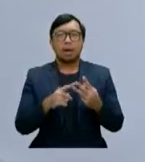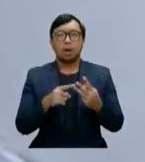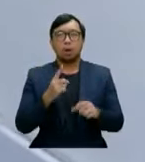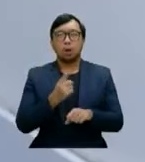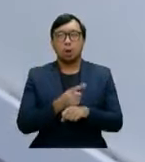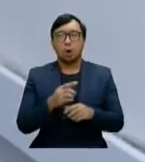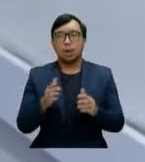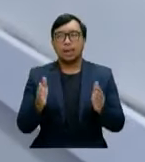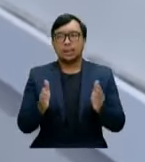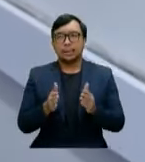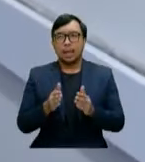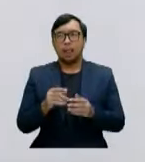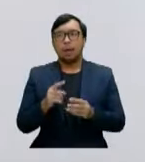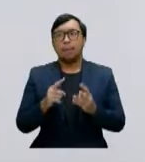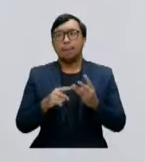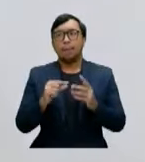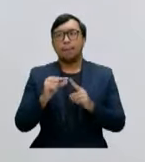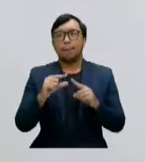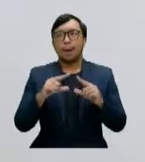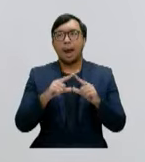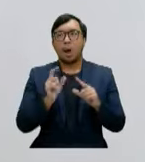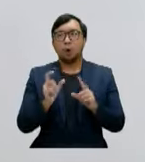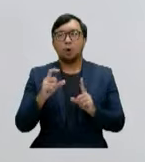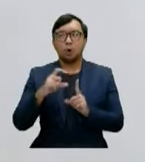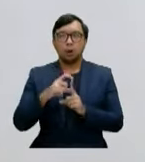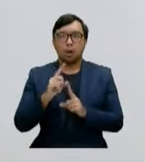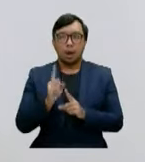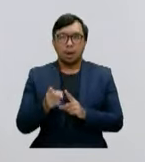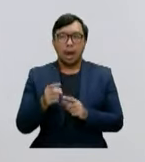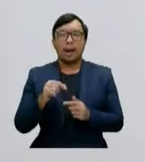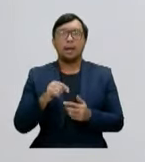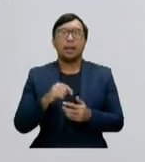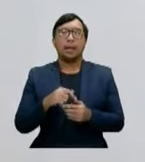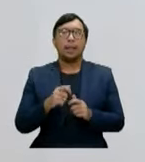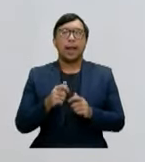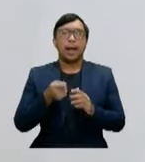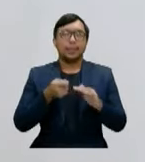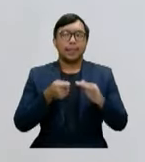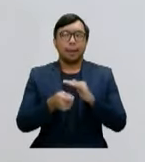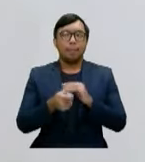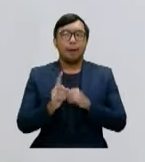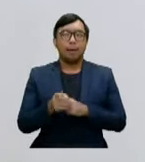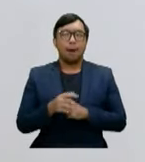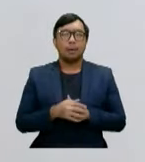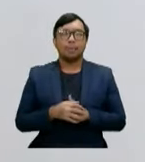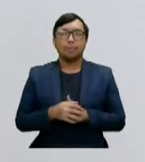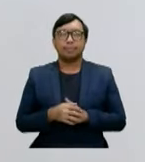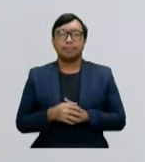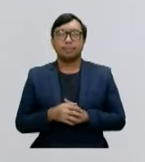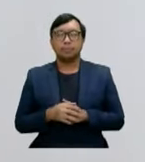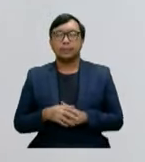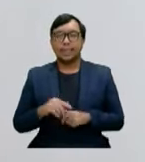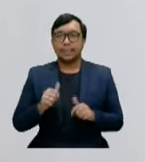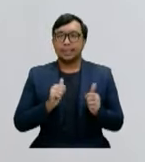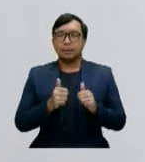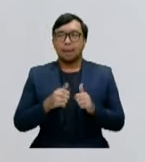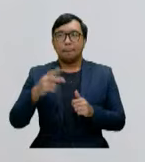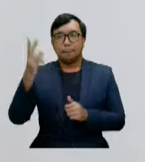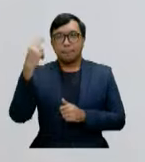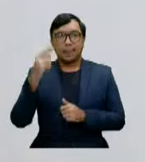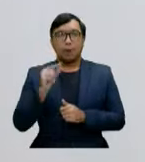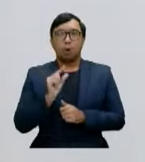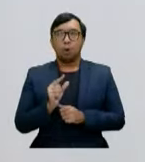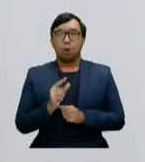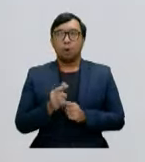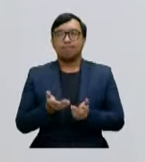PAUD. Ini salah satu upaya dari pemerintah untuk bisa menyediakan hunian yang layak bagi